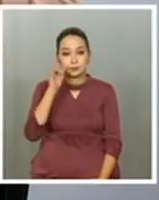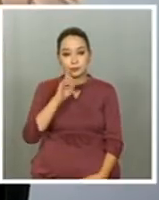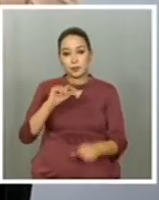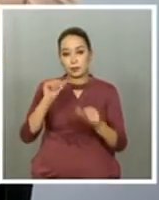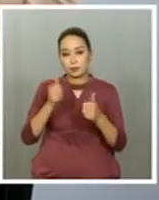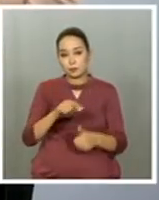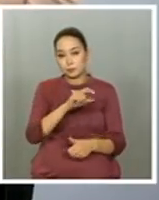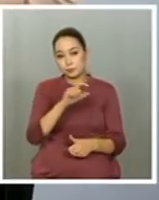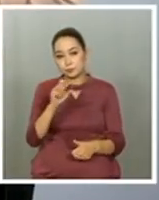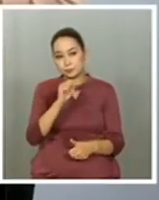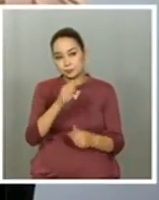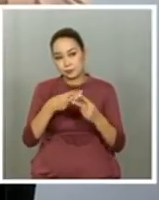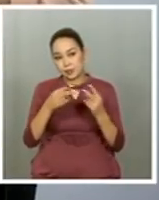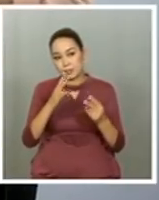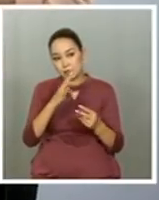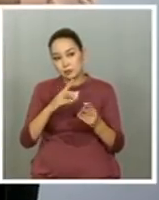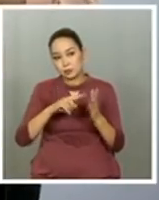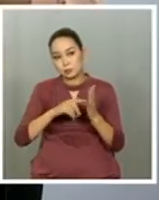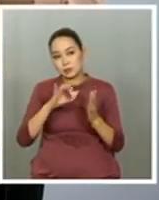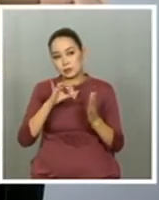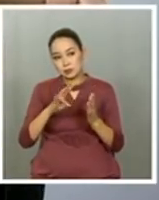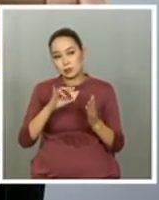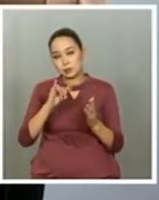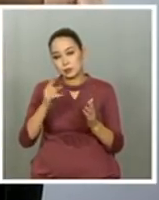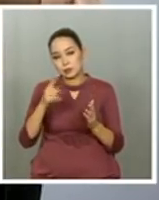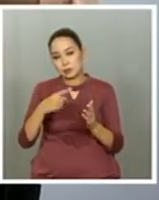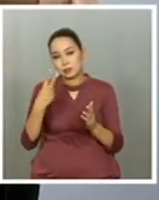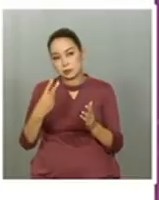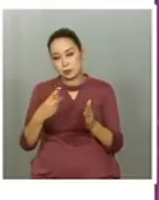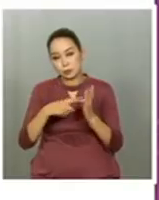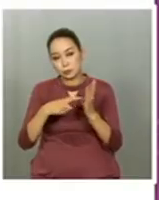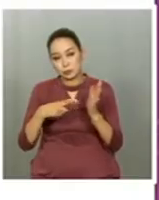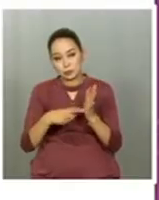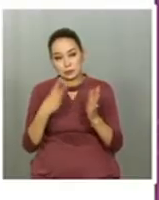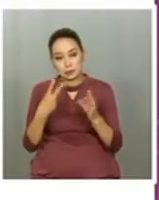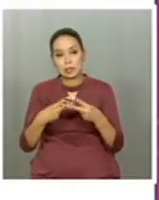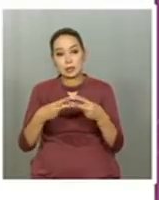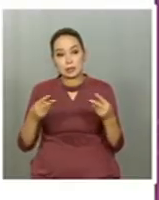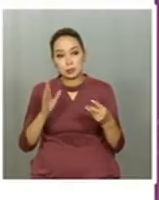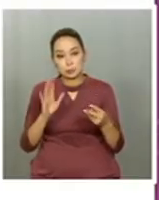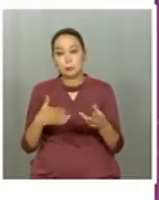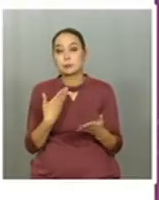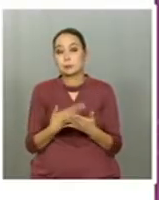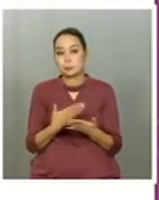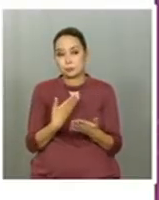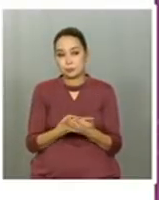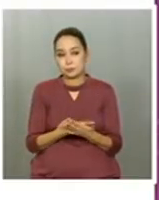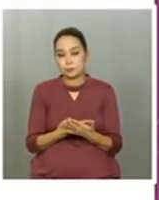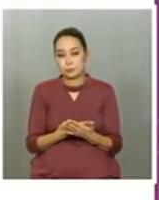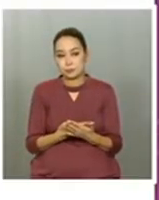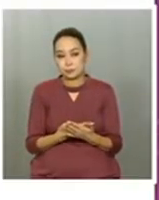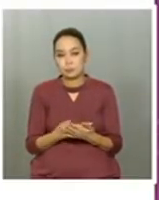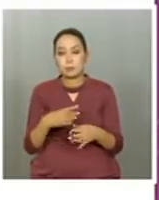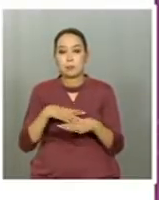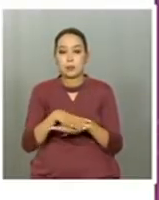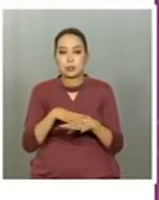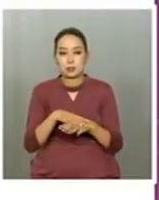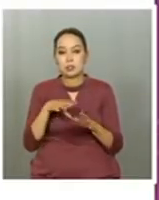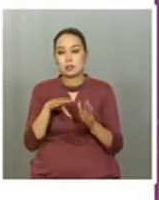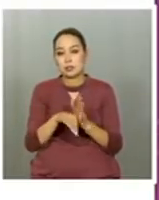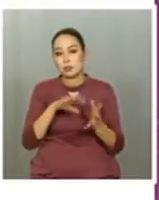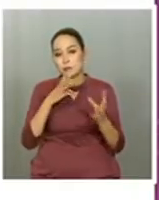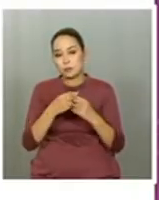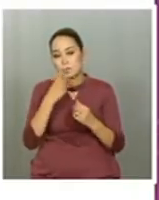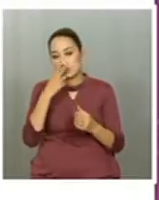Синус және жақшаның ішінде апертураны екіге бөлгенге тең. Мысалы, математикалық тұрғыда қарайтын болсақ,